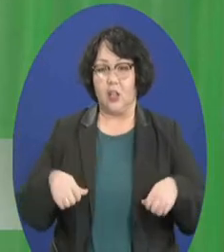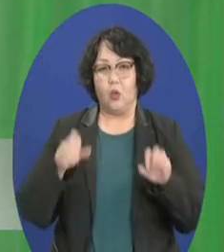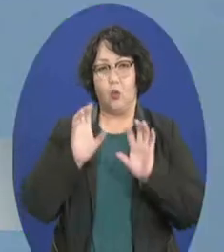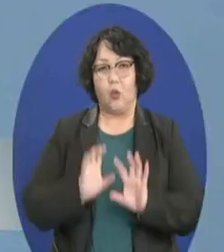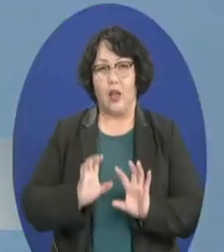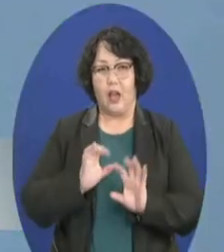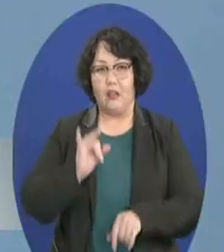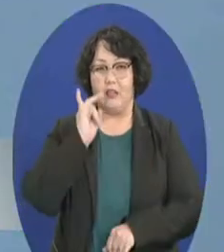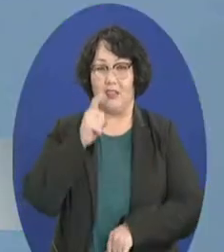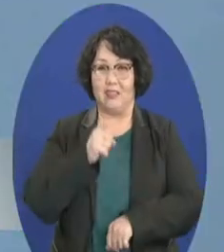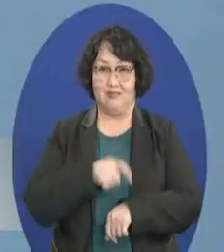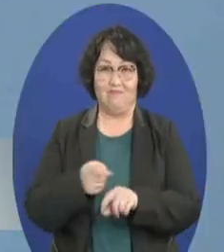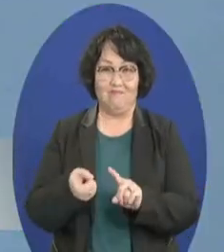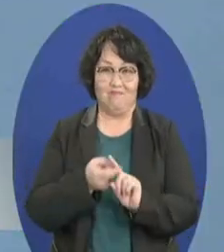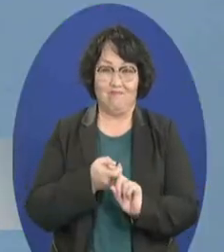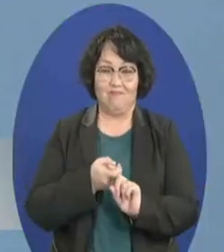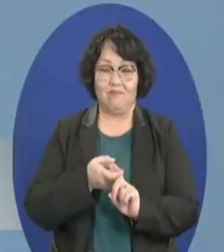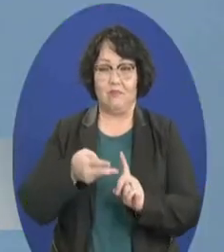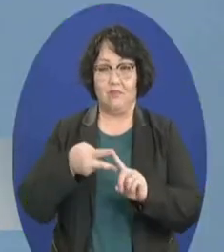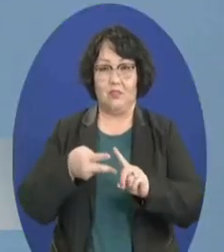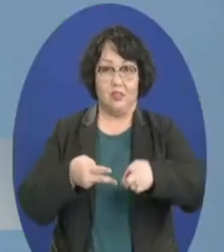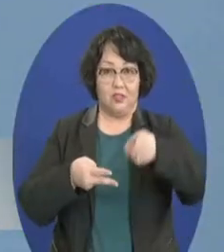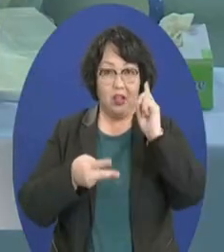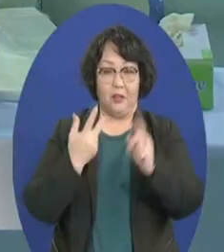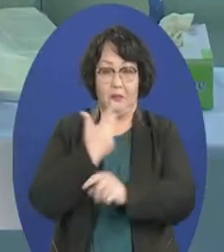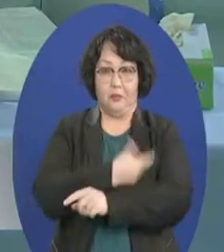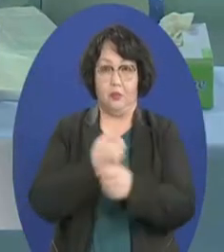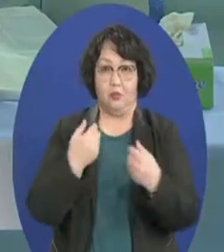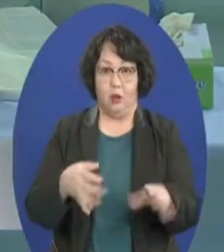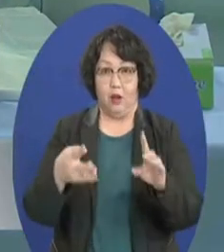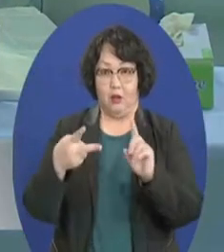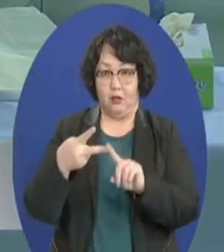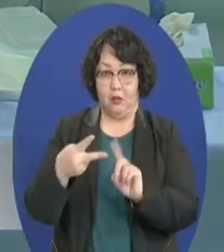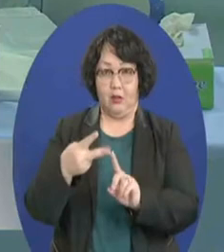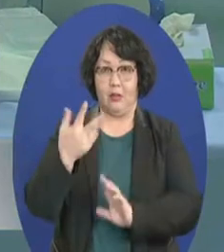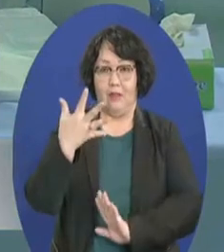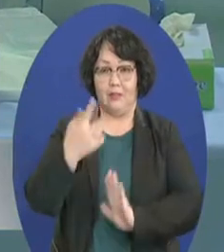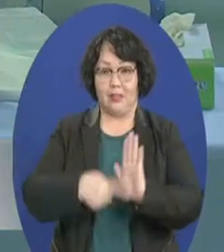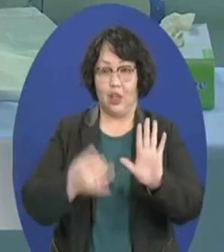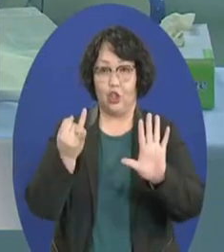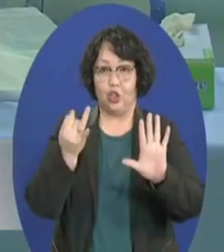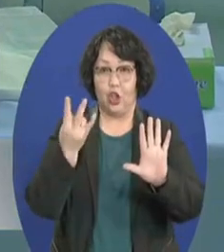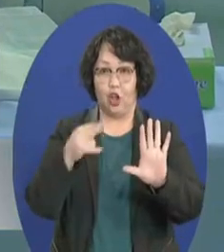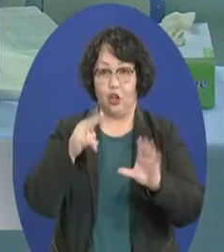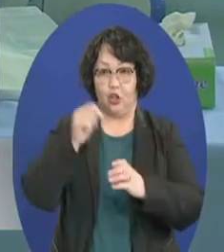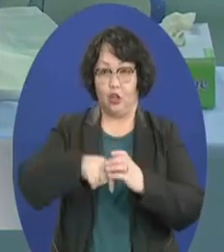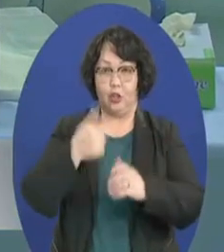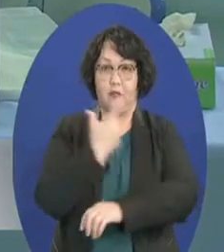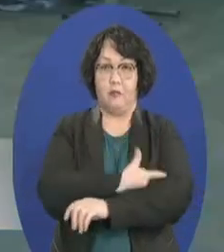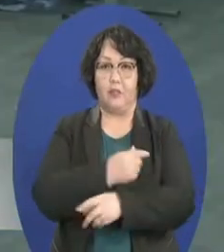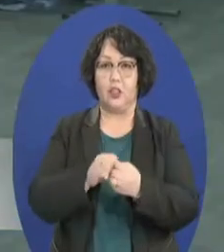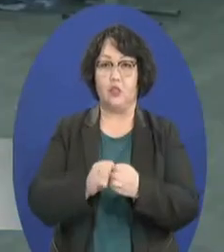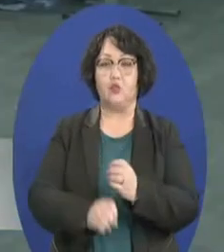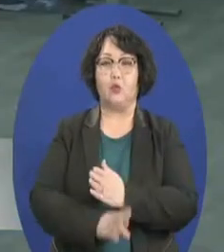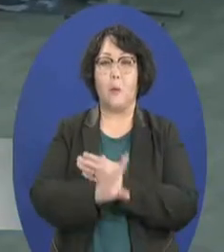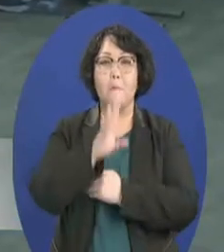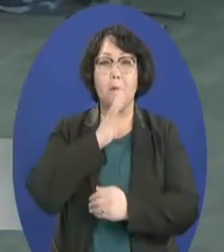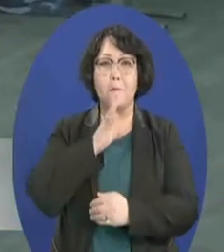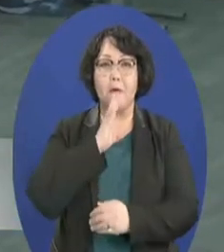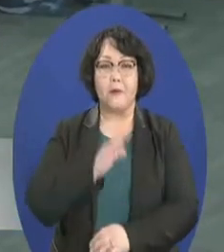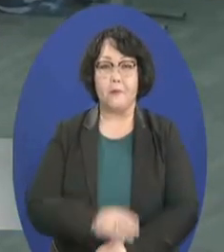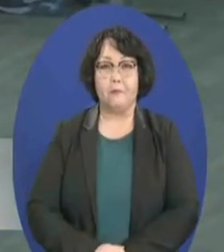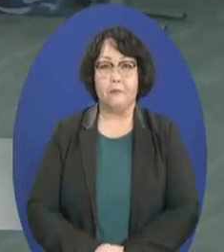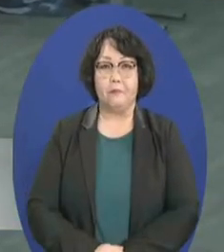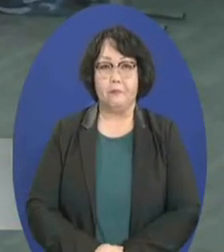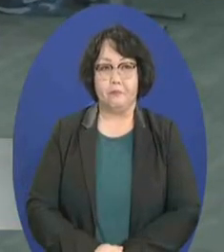нь ч үүнтэй холбоотой. 1-р тундаа хамрагдсан иргэдийн 2 дугаар тунг 5 сарын 7-ны дотор хийж дуусгах нь гэж нийслэлийн удирдлагууд төлөвлөсөн